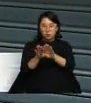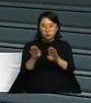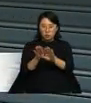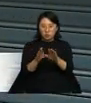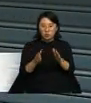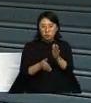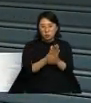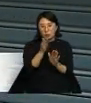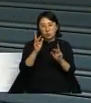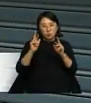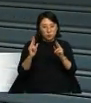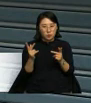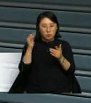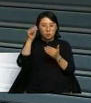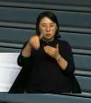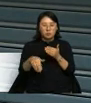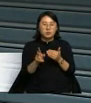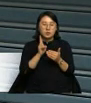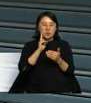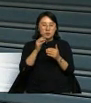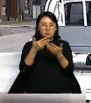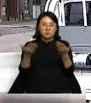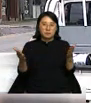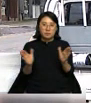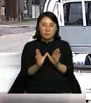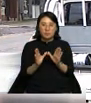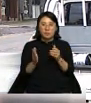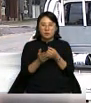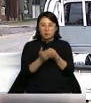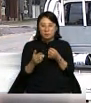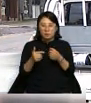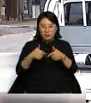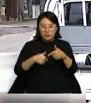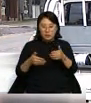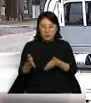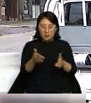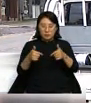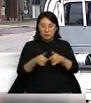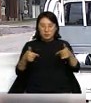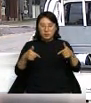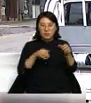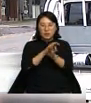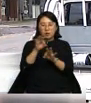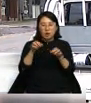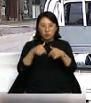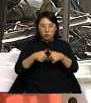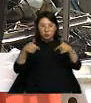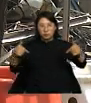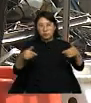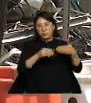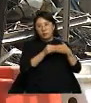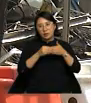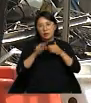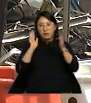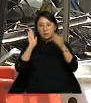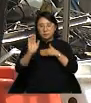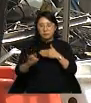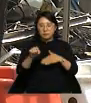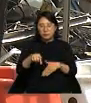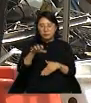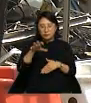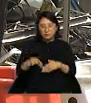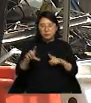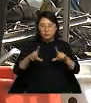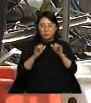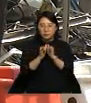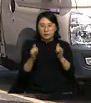도심 공동화 현상에 심각했던 동네입니다. 따라서 도로 확장은 상권 활성화를 유도하고 향후 상패동